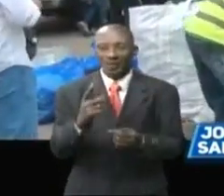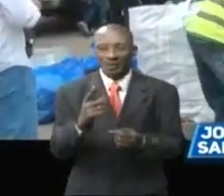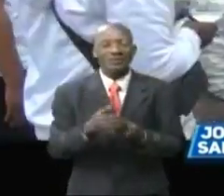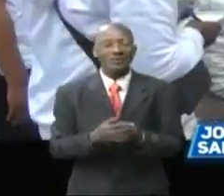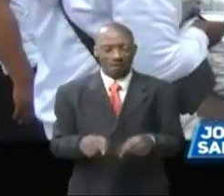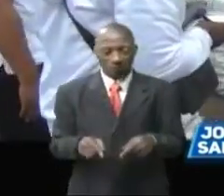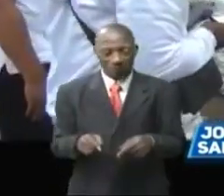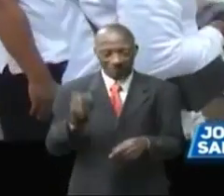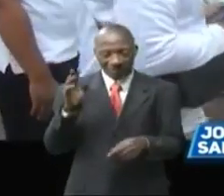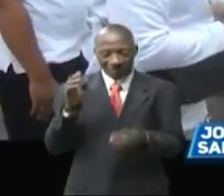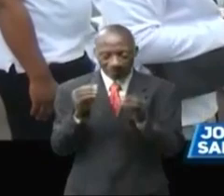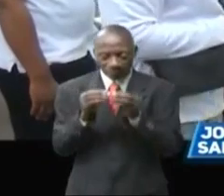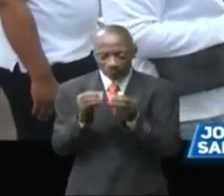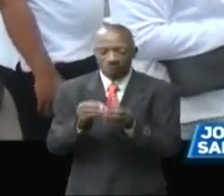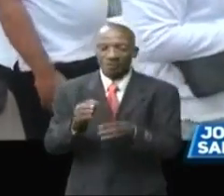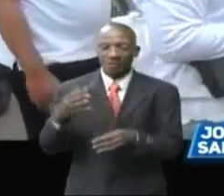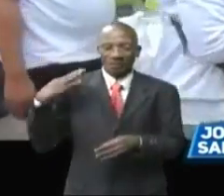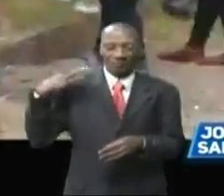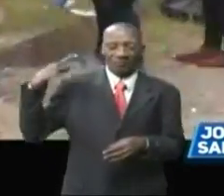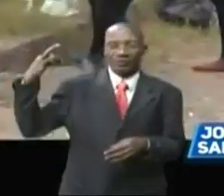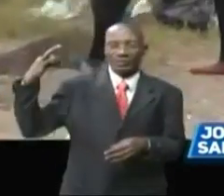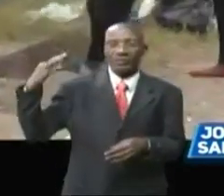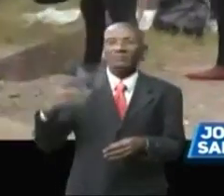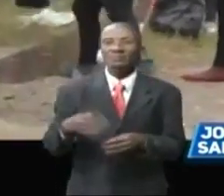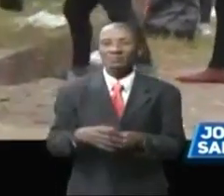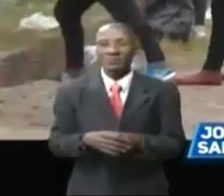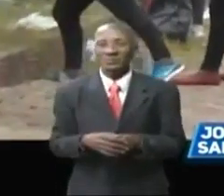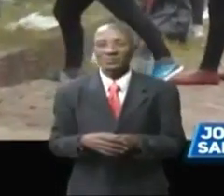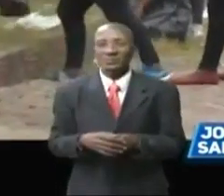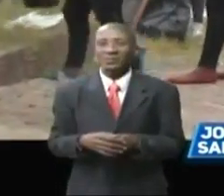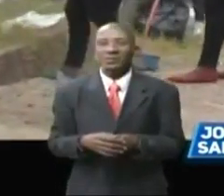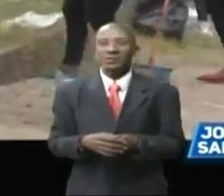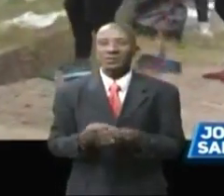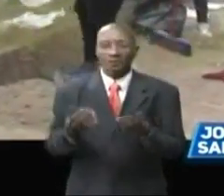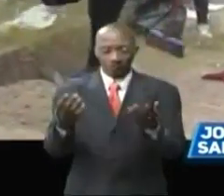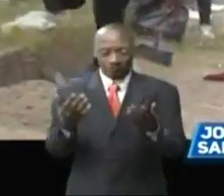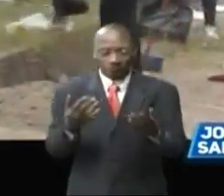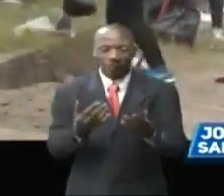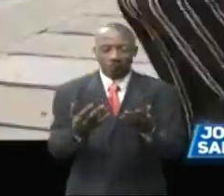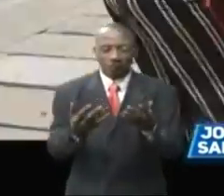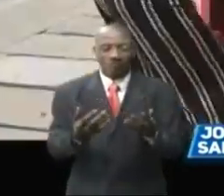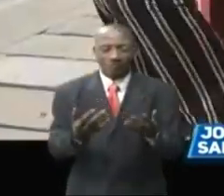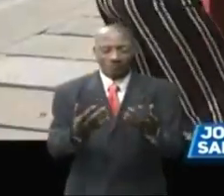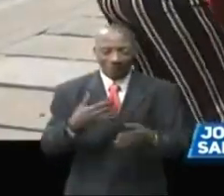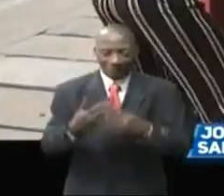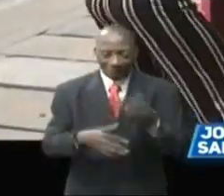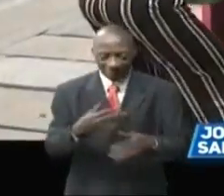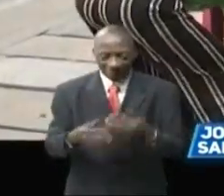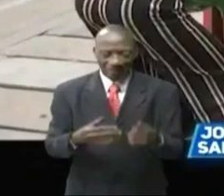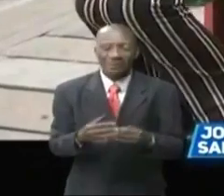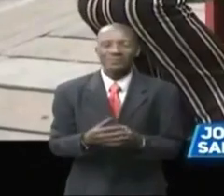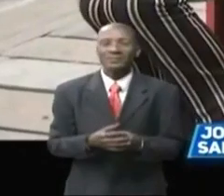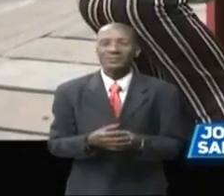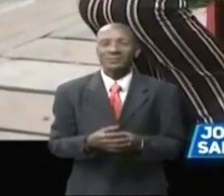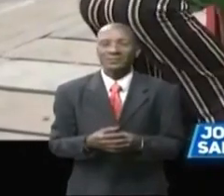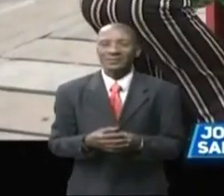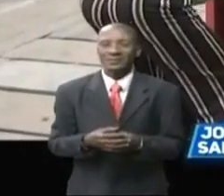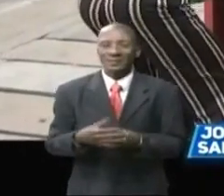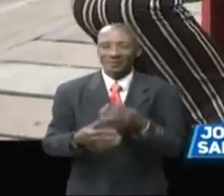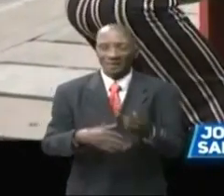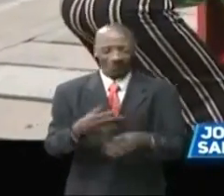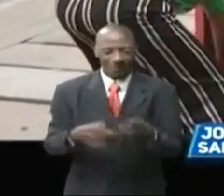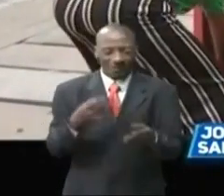Kinshasa, Okeplast tient bien l'étendard de sa vocation écologique en marge de la journée mondiale des nettoyages de la